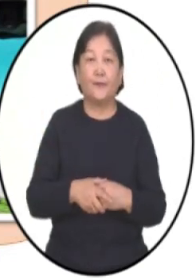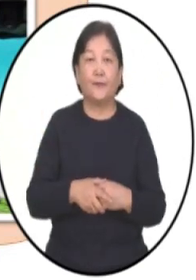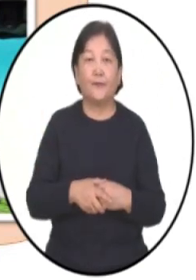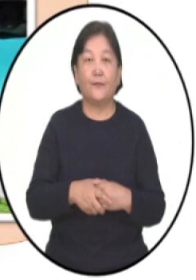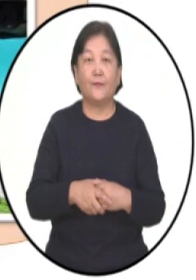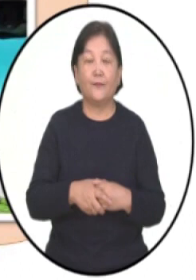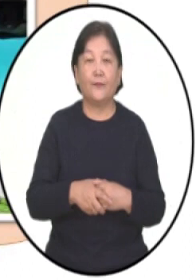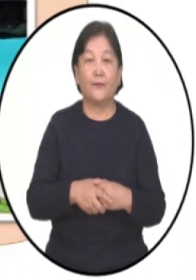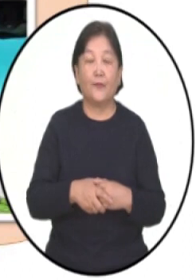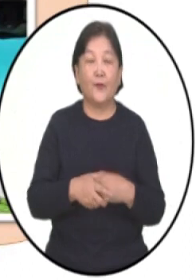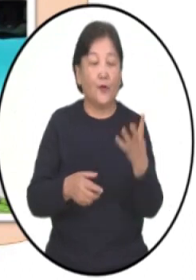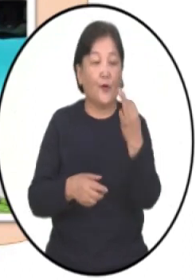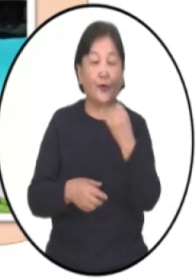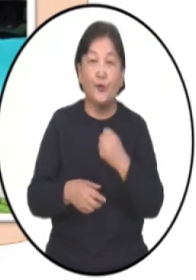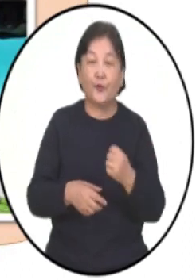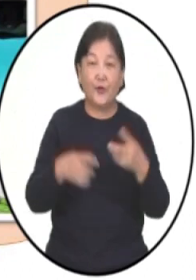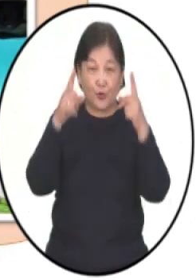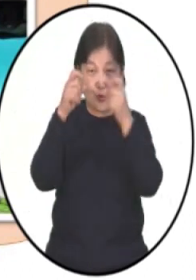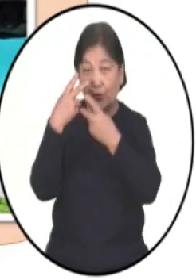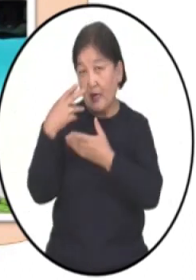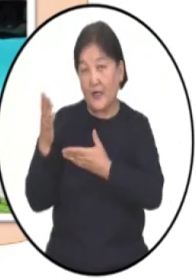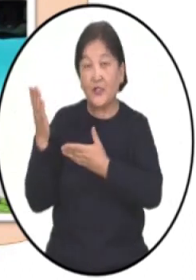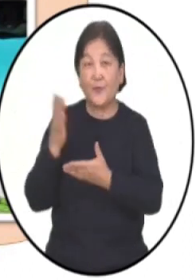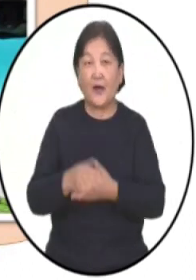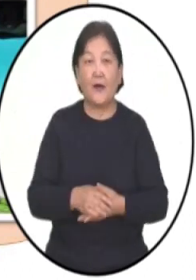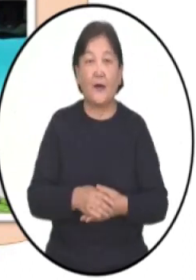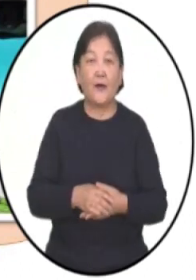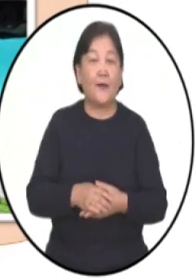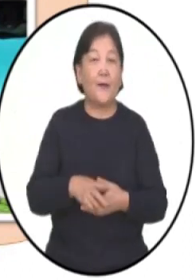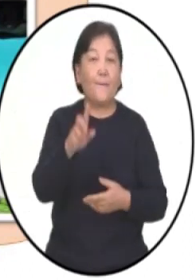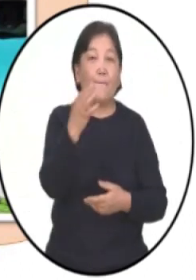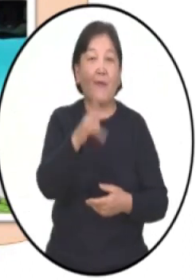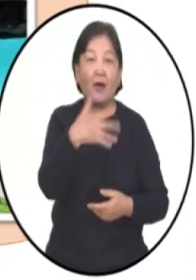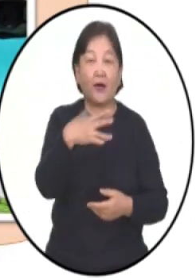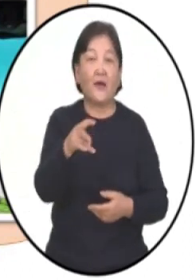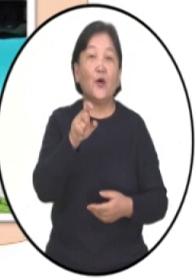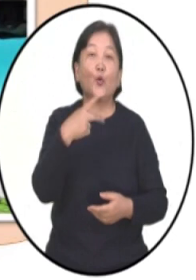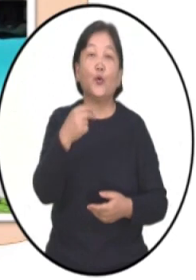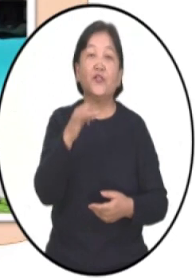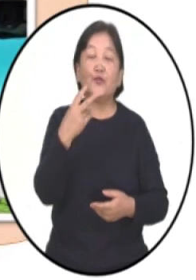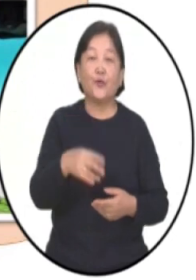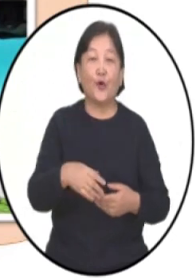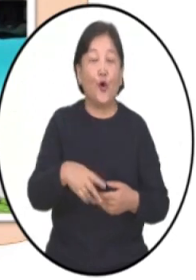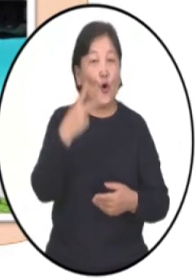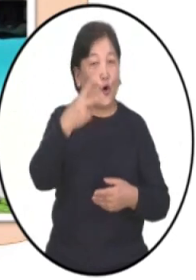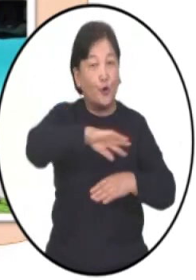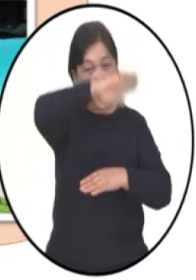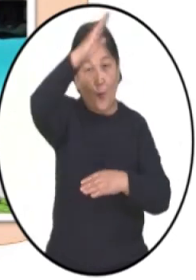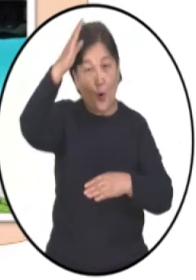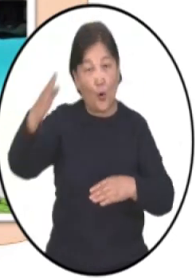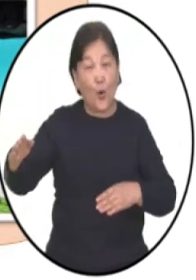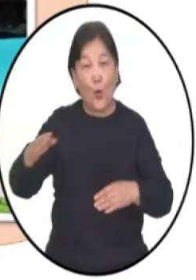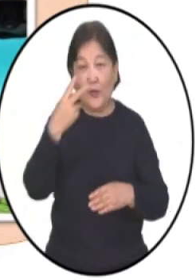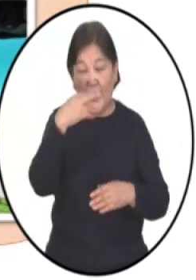За ямар төрлийн зургууд харагдаж байна? За байгалийн хүчин зүйл бол эхний хоёр зурган дээр томоохон уул харагдаж байна.